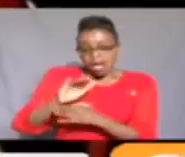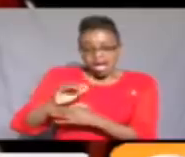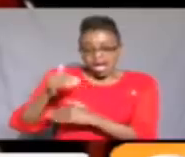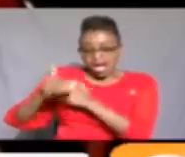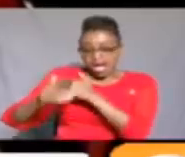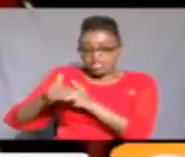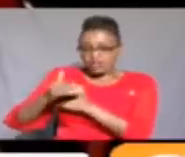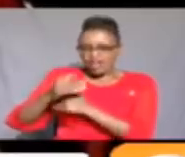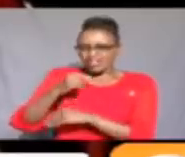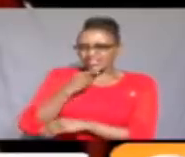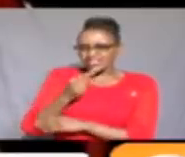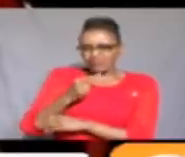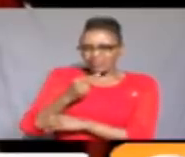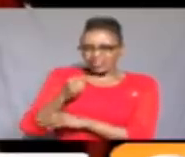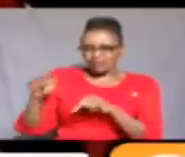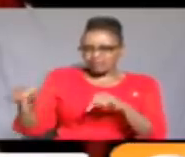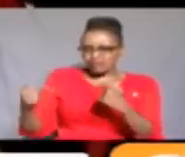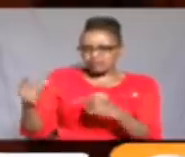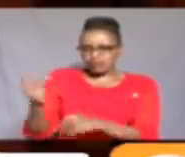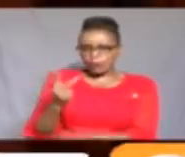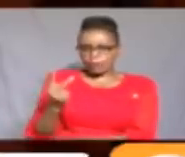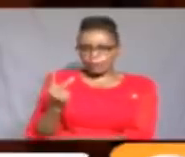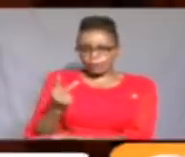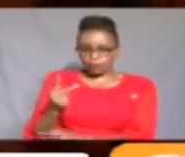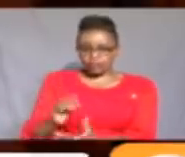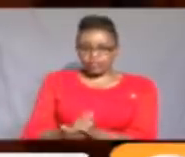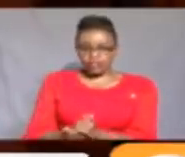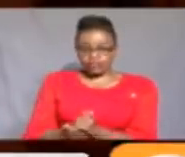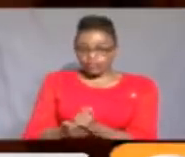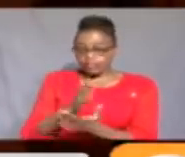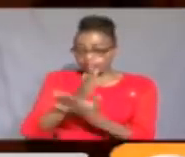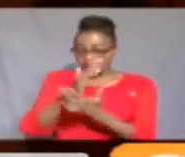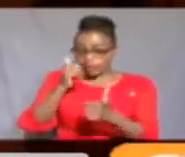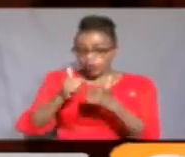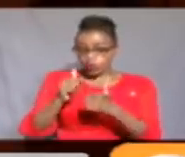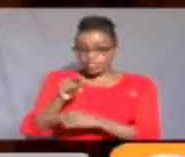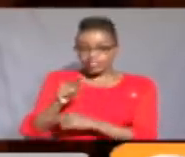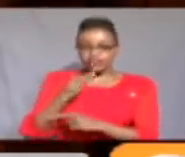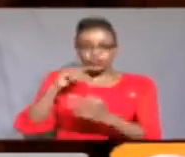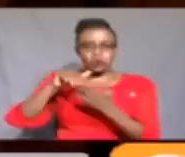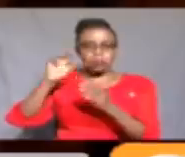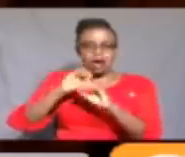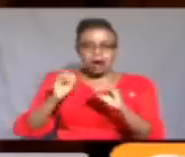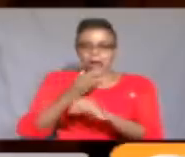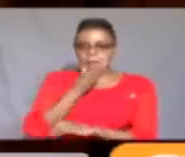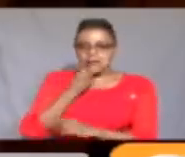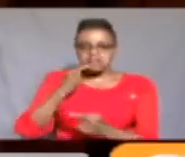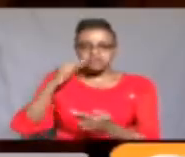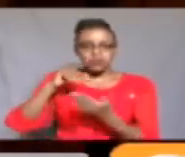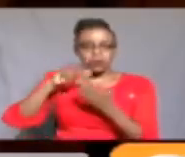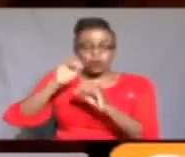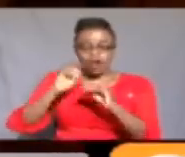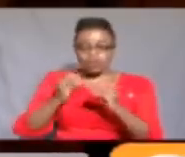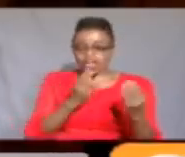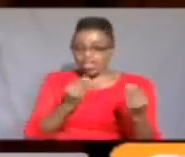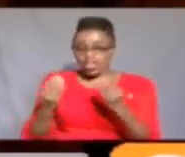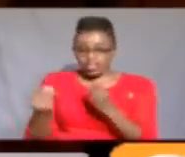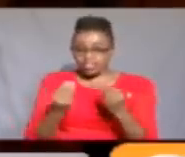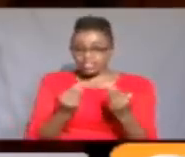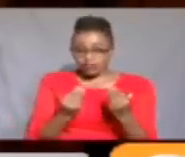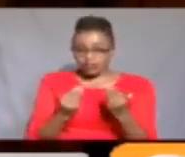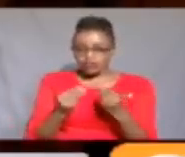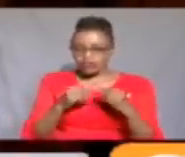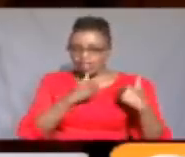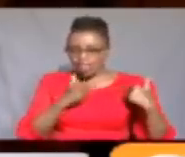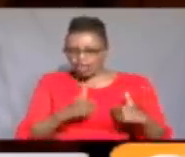majirani wametaja kutoelewana kwa wili hao. Ndio bwana mwenyewe ni mtu ambaye aongei sana. Sonja si rahisi uingie ndani ya